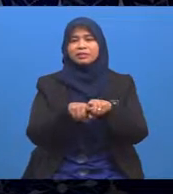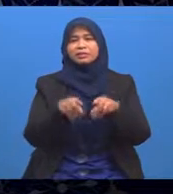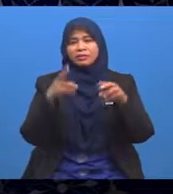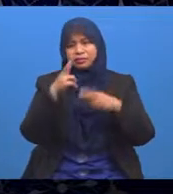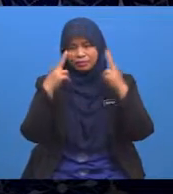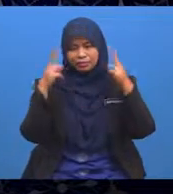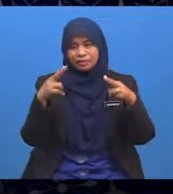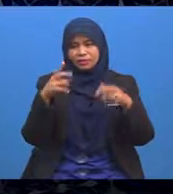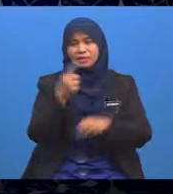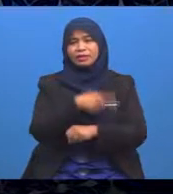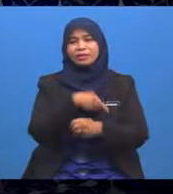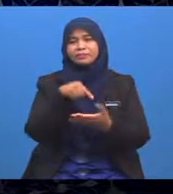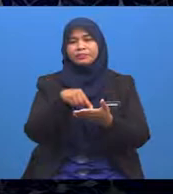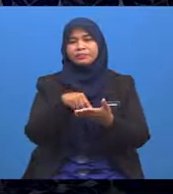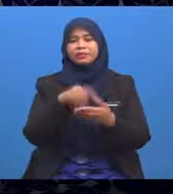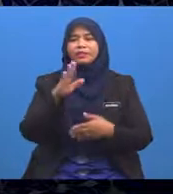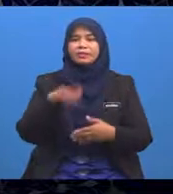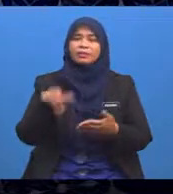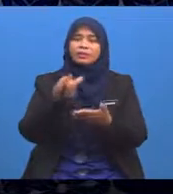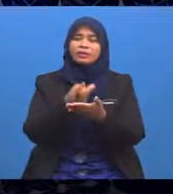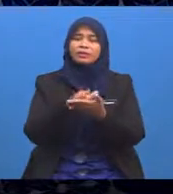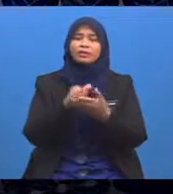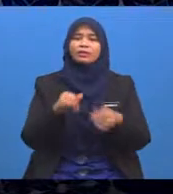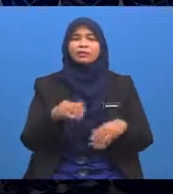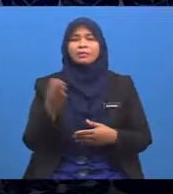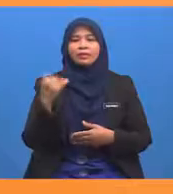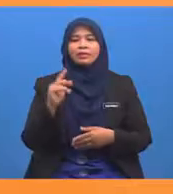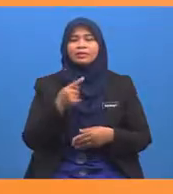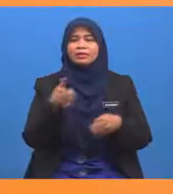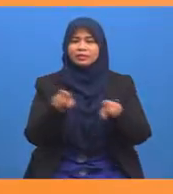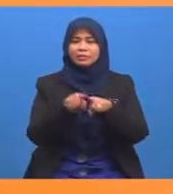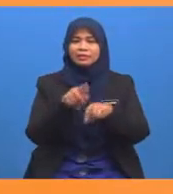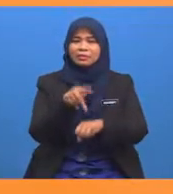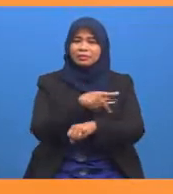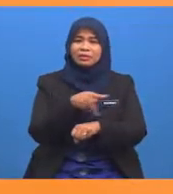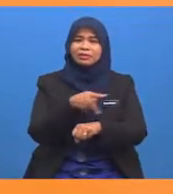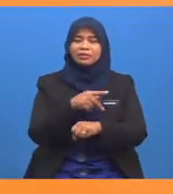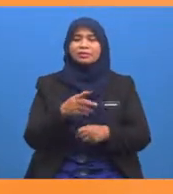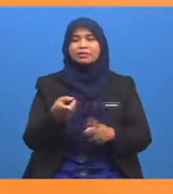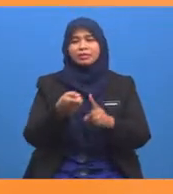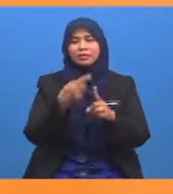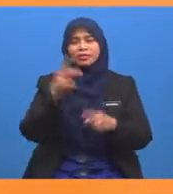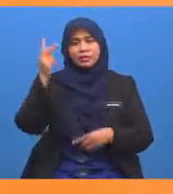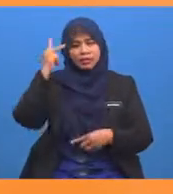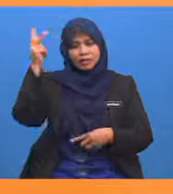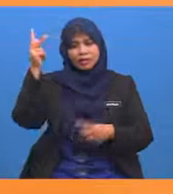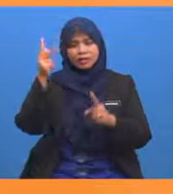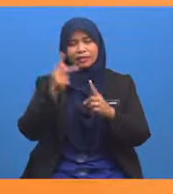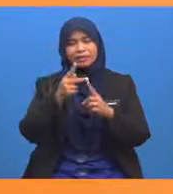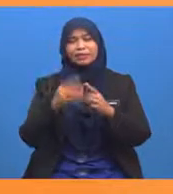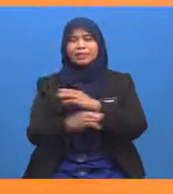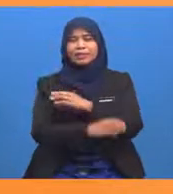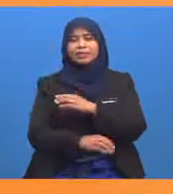ini. Sebelum itu, mari sama-sama berpantun. Dari Kelantan ke negeri